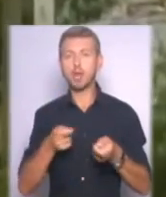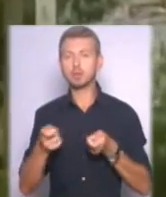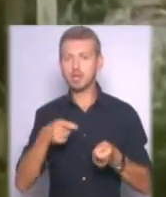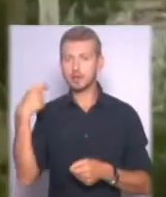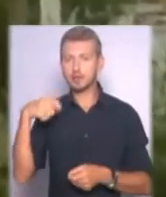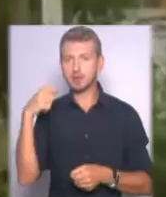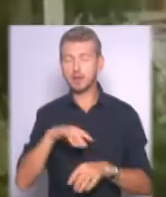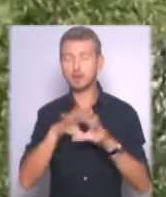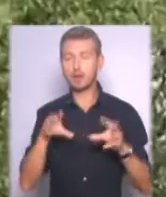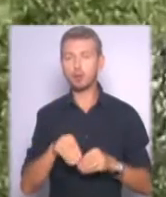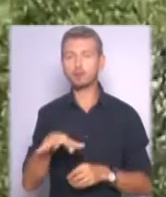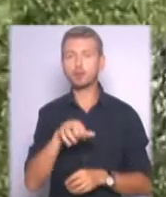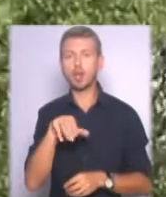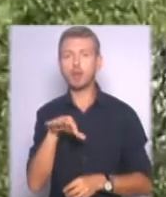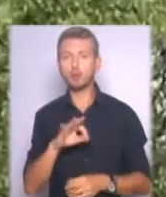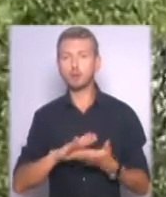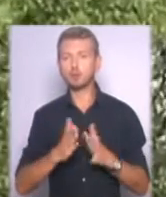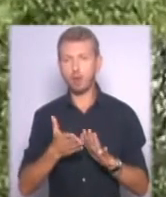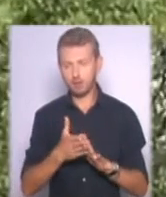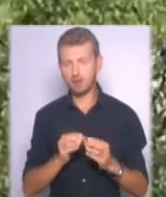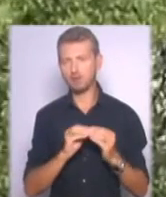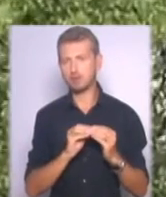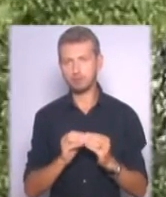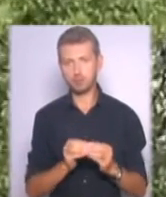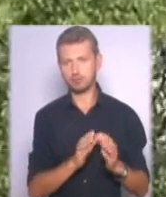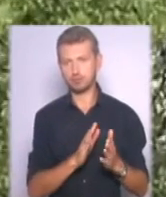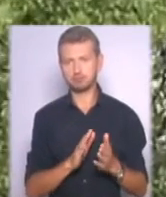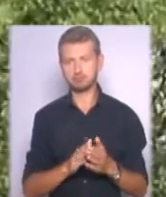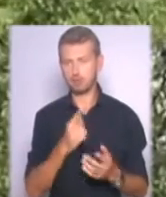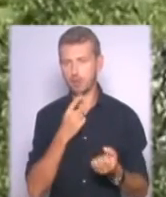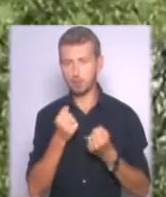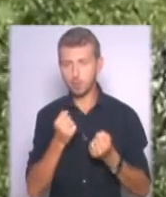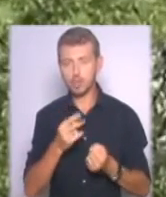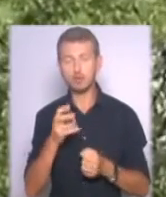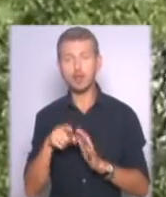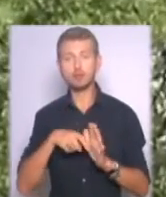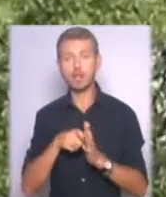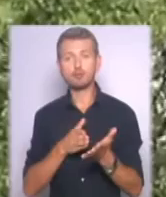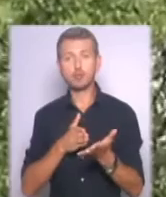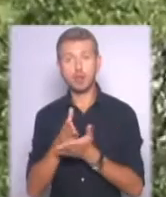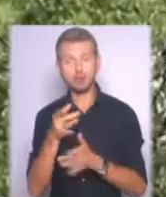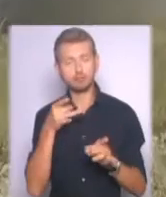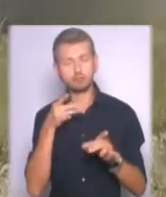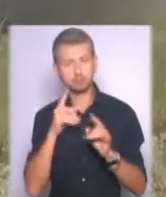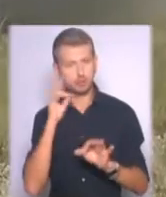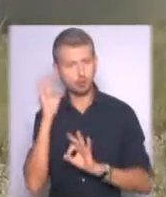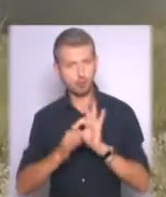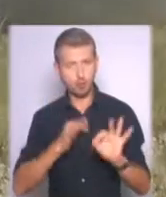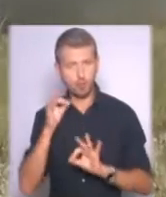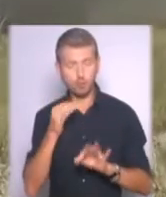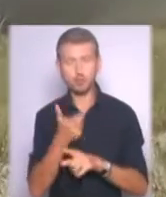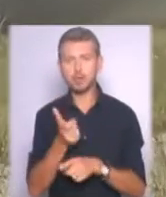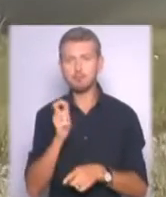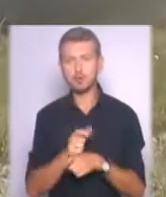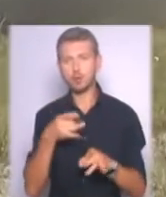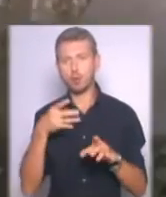президента, загалом в зоні АТО ситуація стабільно напружена. На Донецькому напрямку бойовики стріляють майже цілодобово. Найбільше обстрілів з